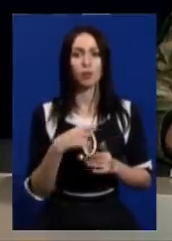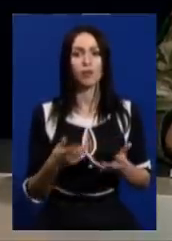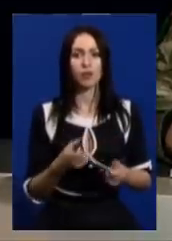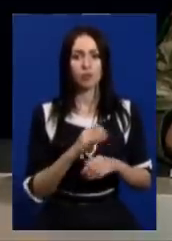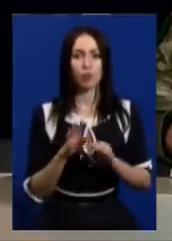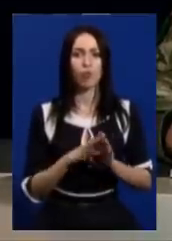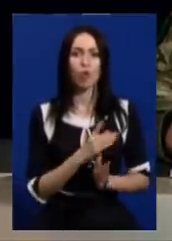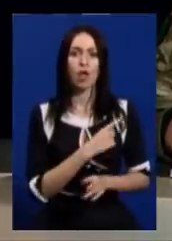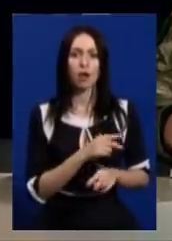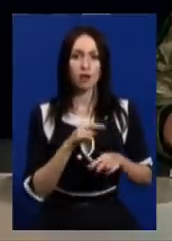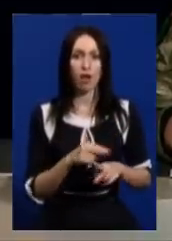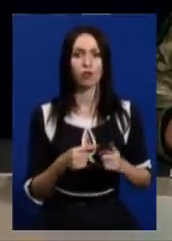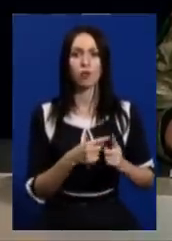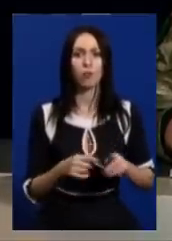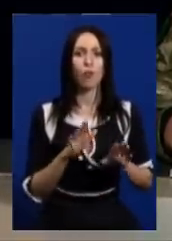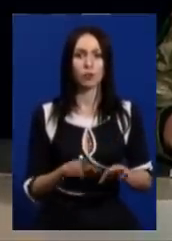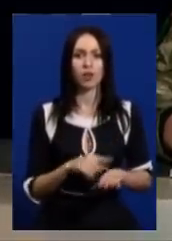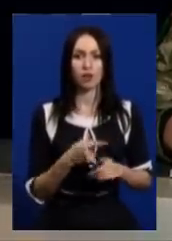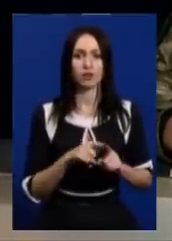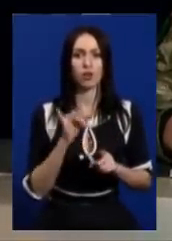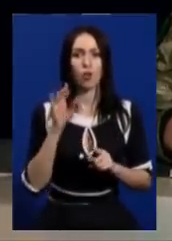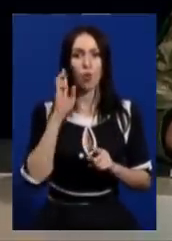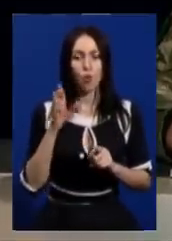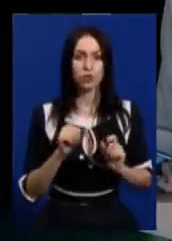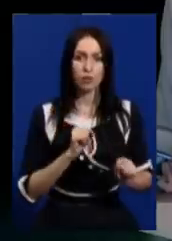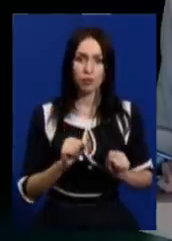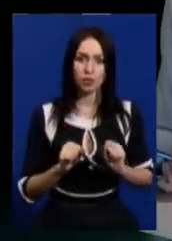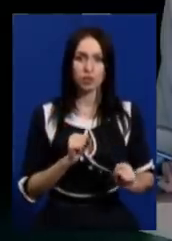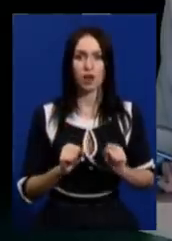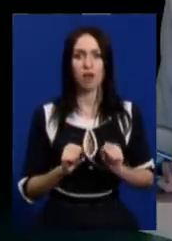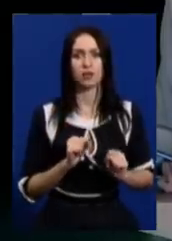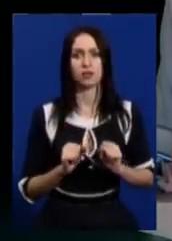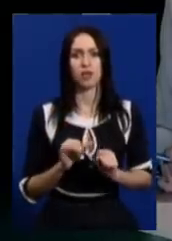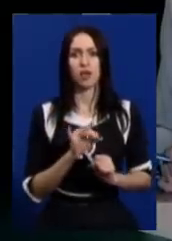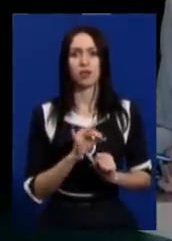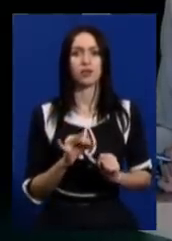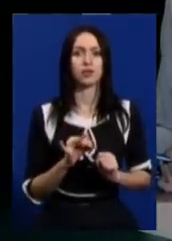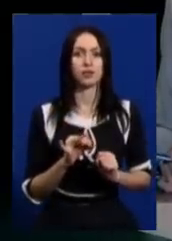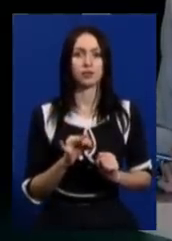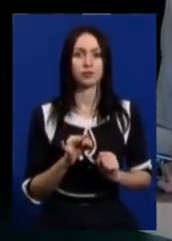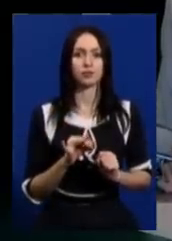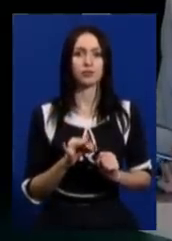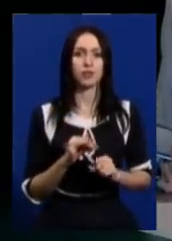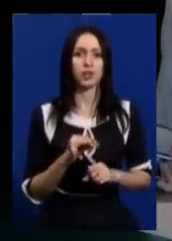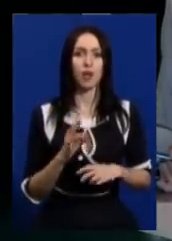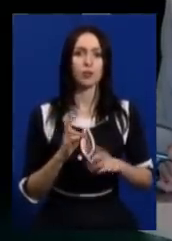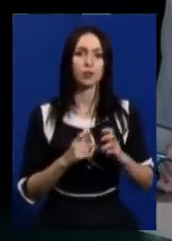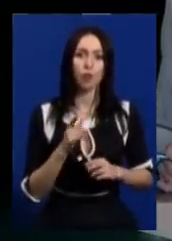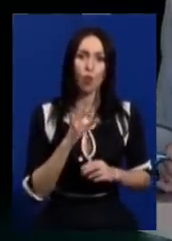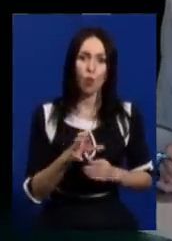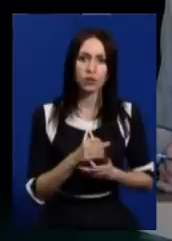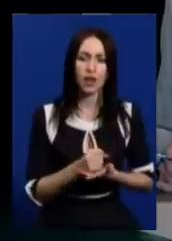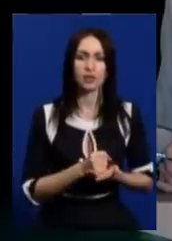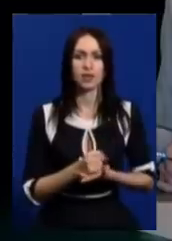охрану определенные объекты, это и госадминистрация, и предприятия Госрезерва,